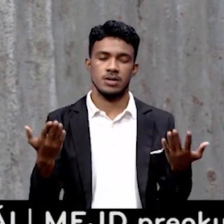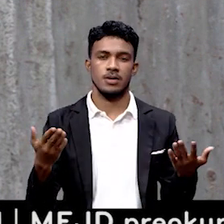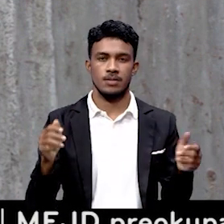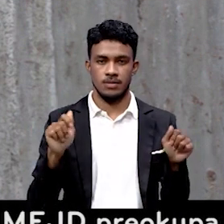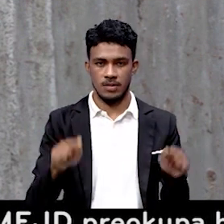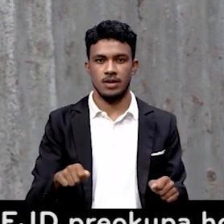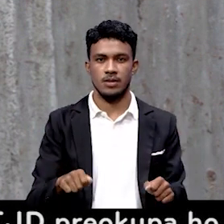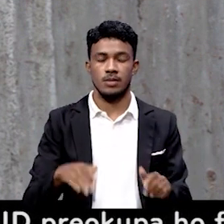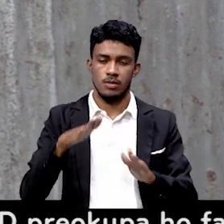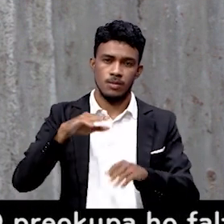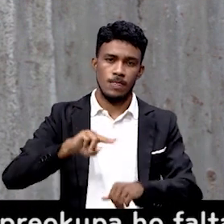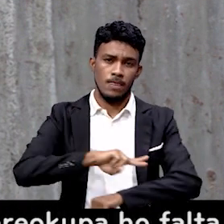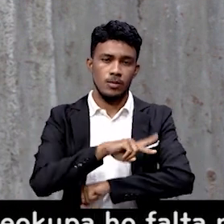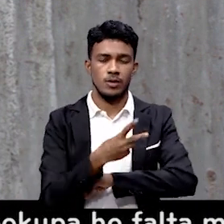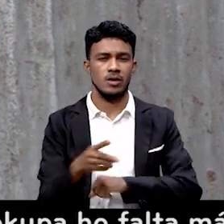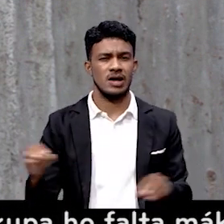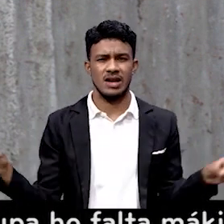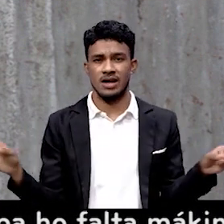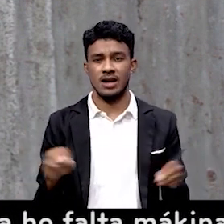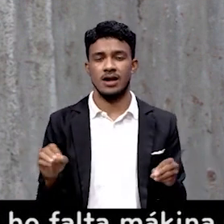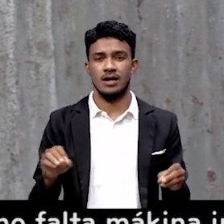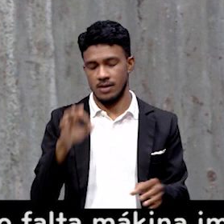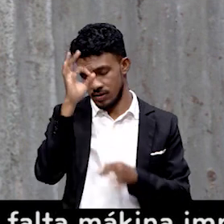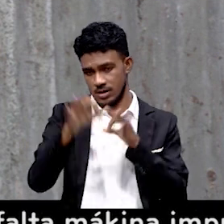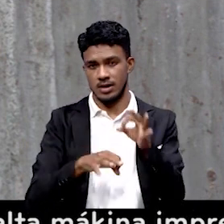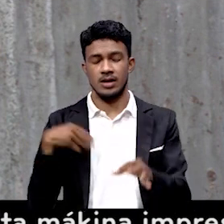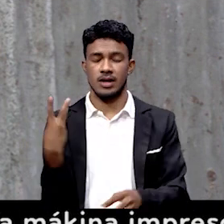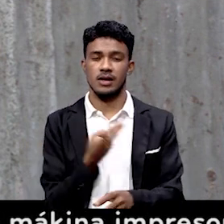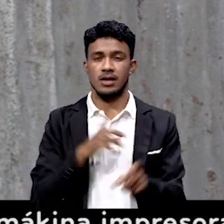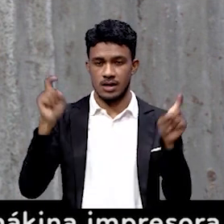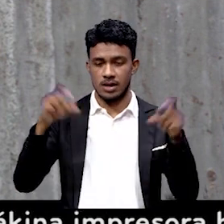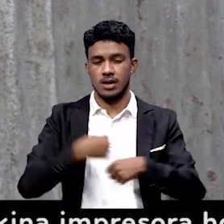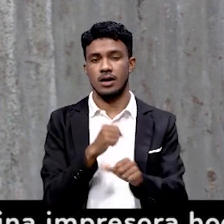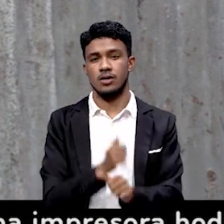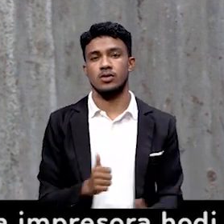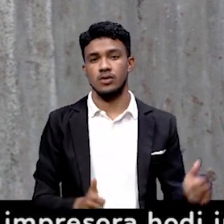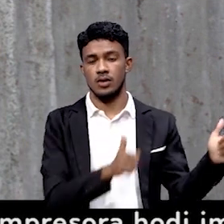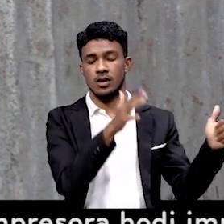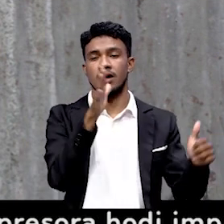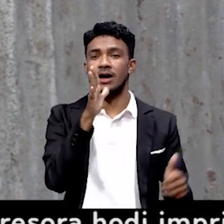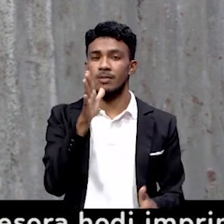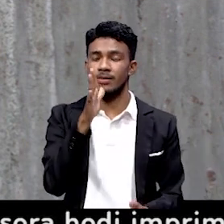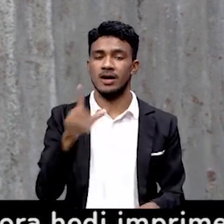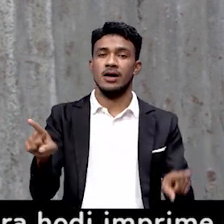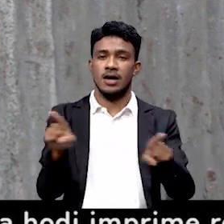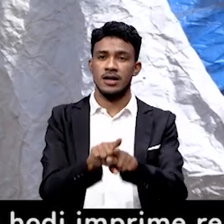munu lakona itene laran itan udarua tenser halatu irtama ina ne mak sai ponte ba itene